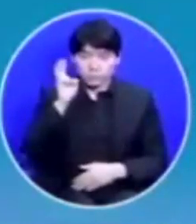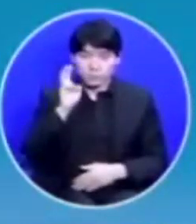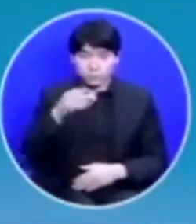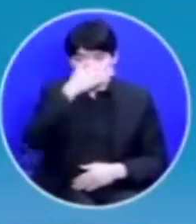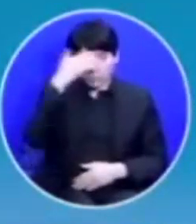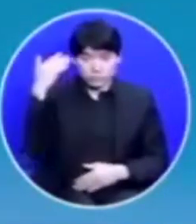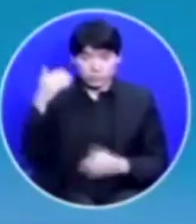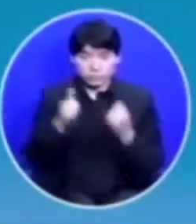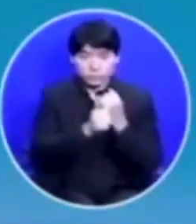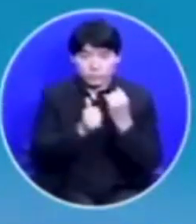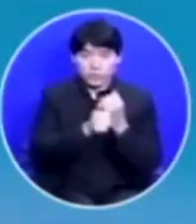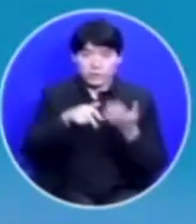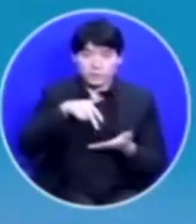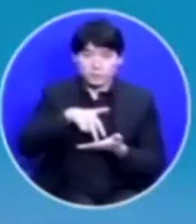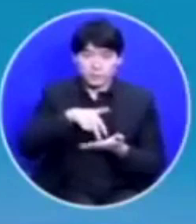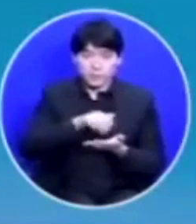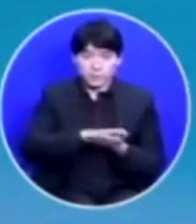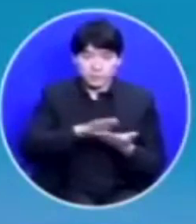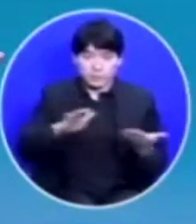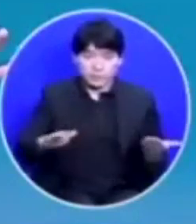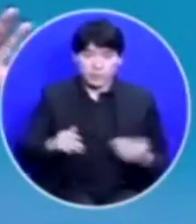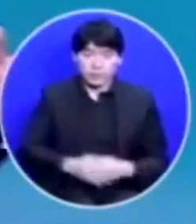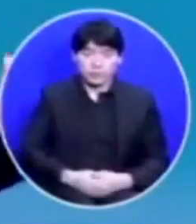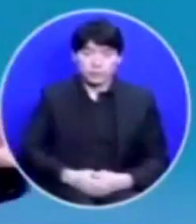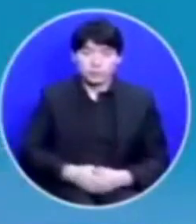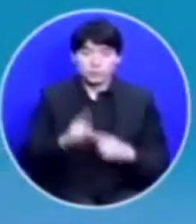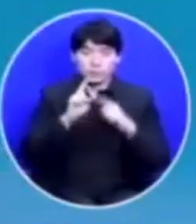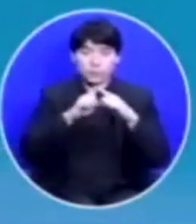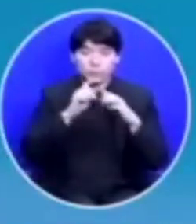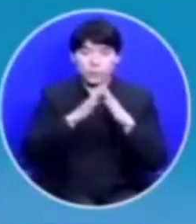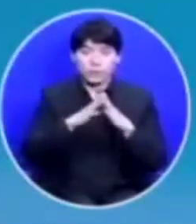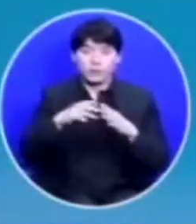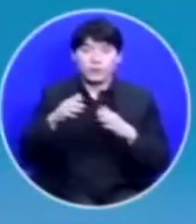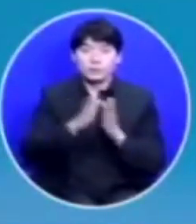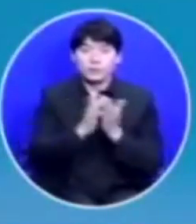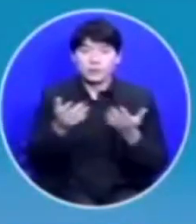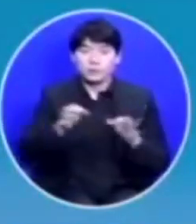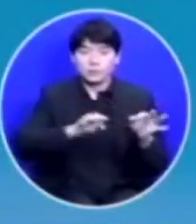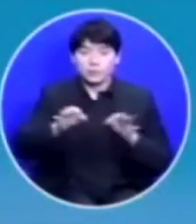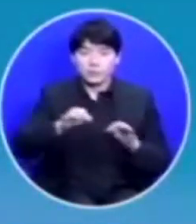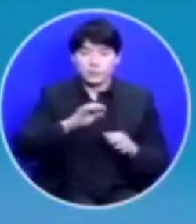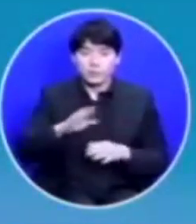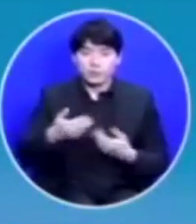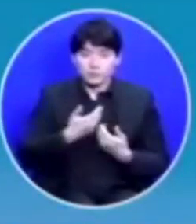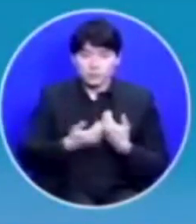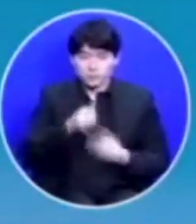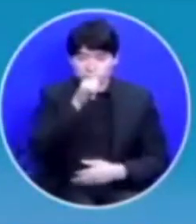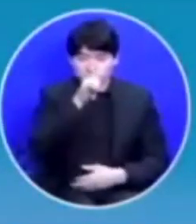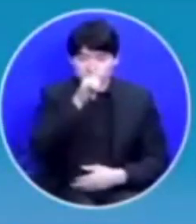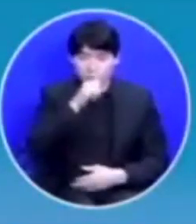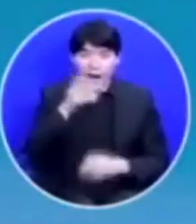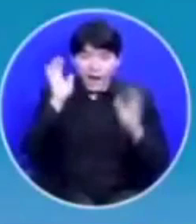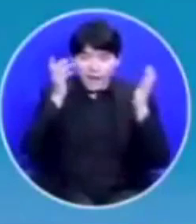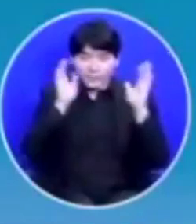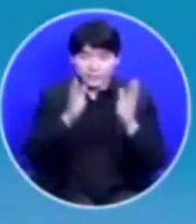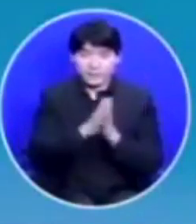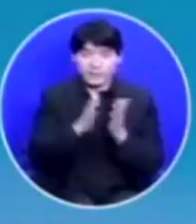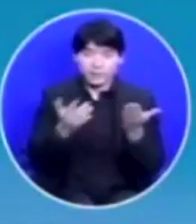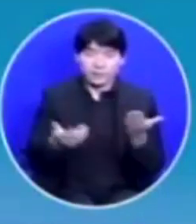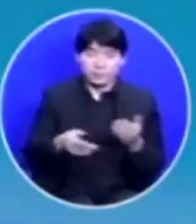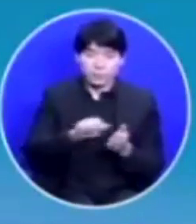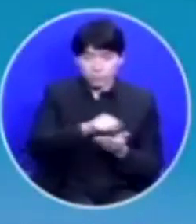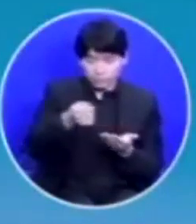있는 일반적인 생각이기도 합니다 교회 서점에서 좀 갈등이 있나봐요 아이들이 책을 막 이거저거